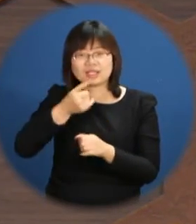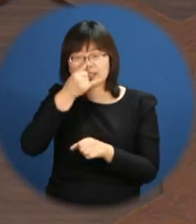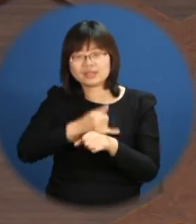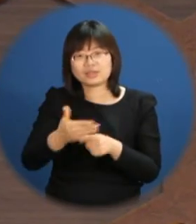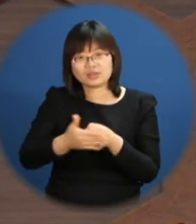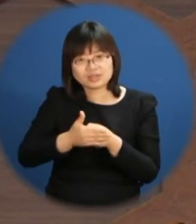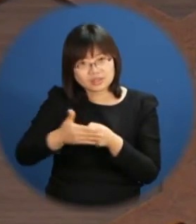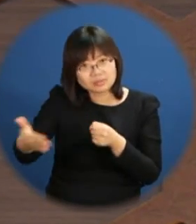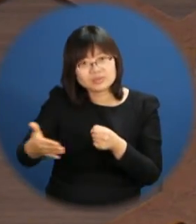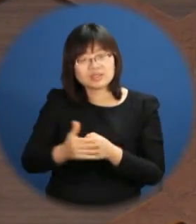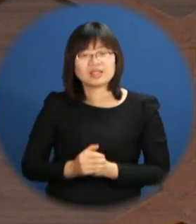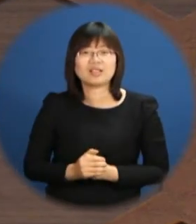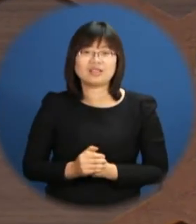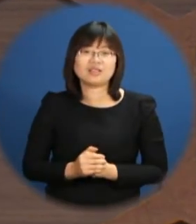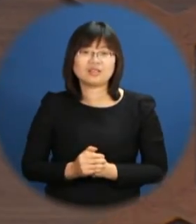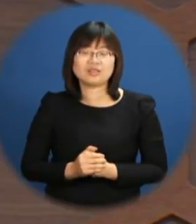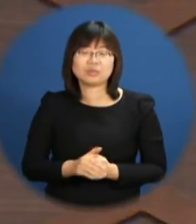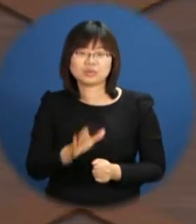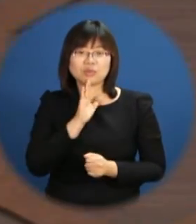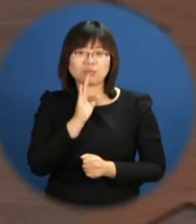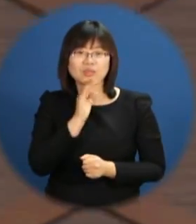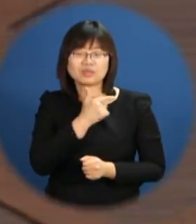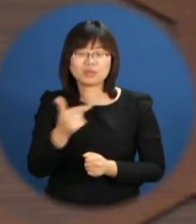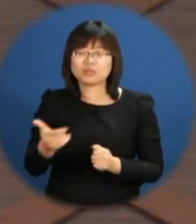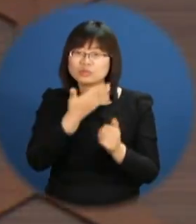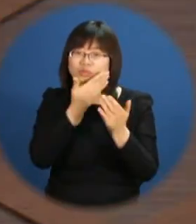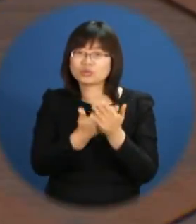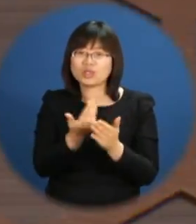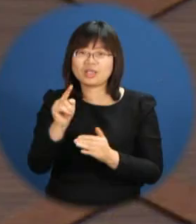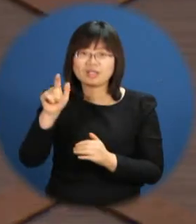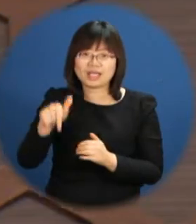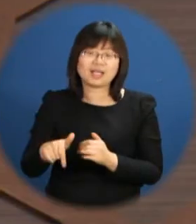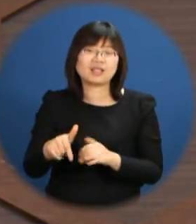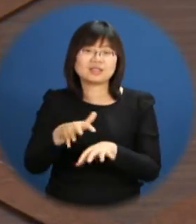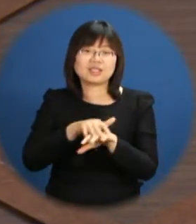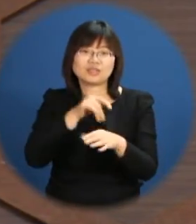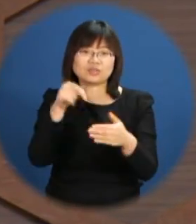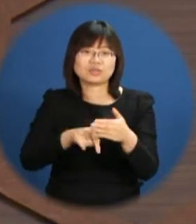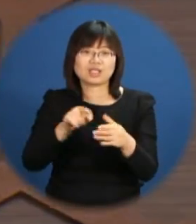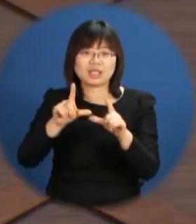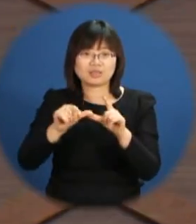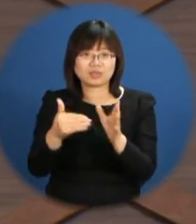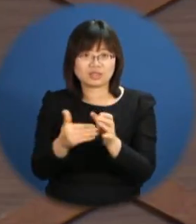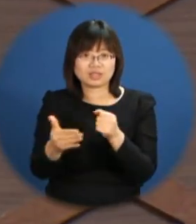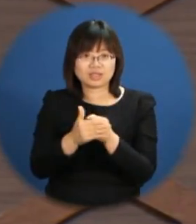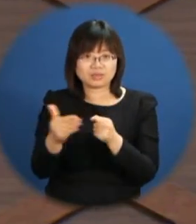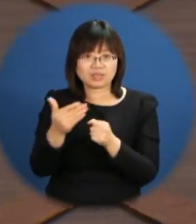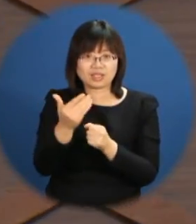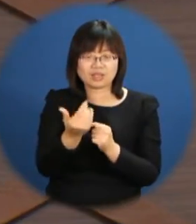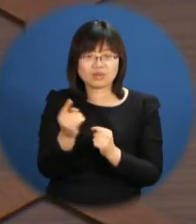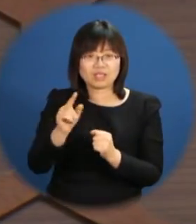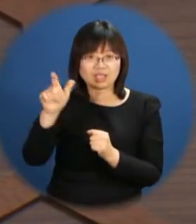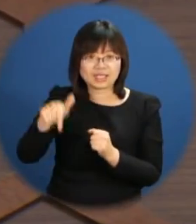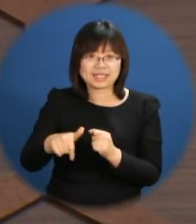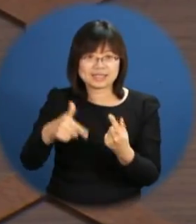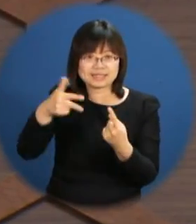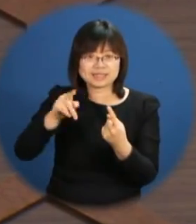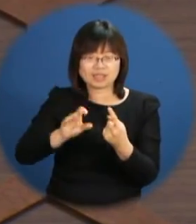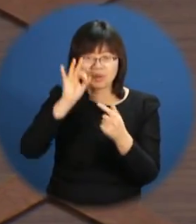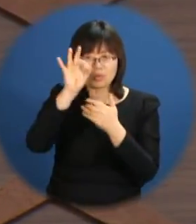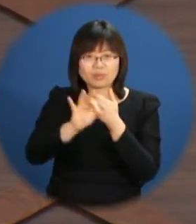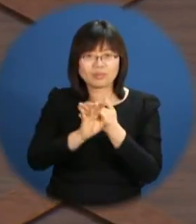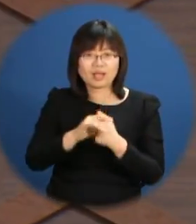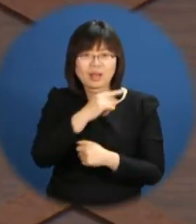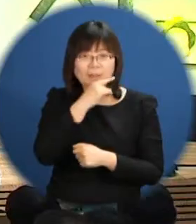때문에 그게 굉장히 중요한 화 체계의 1 불었고 그래서 그 화학 언론의 제 1장을 보면 요렇게